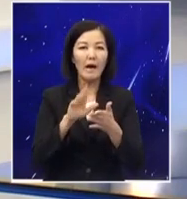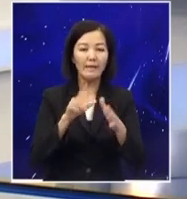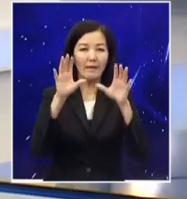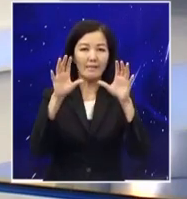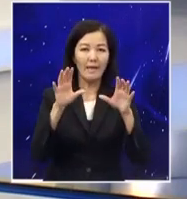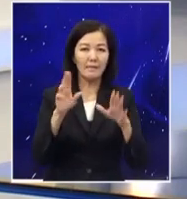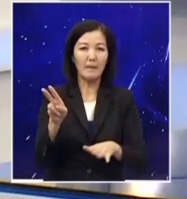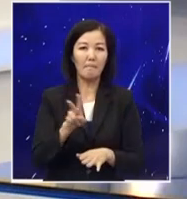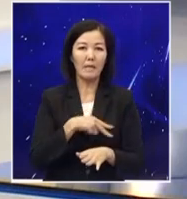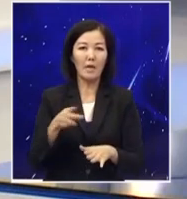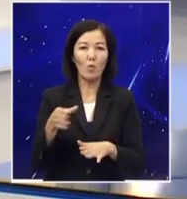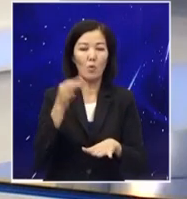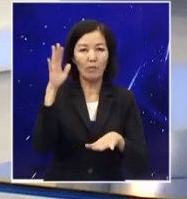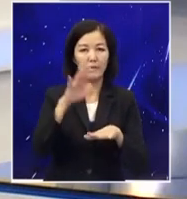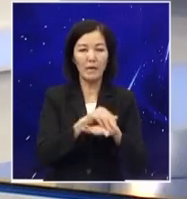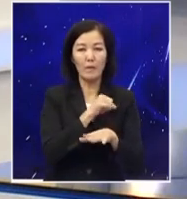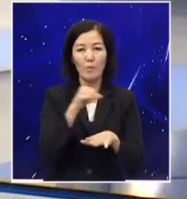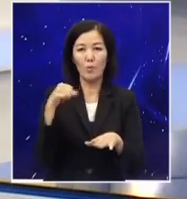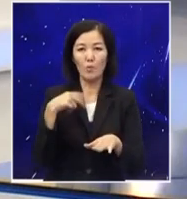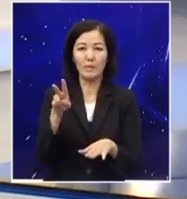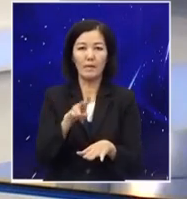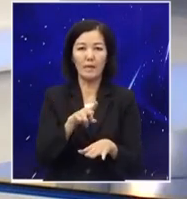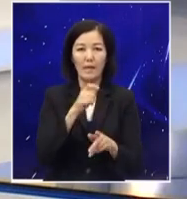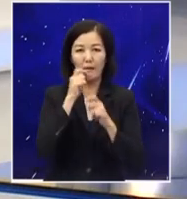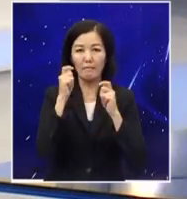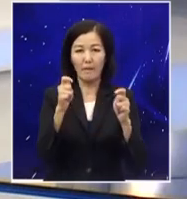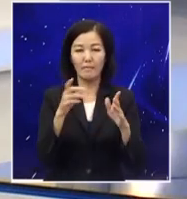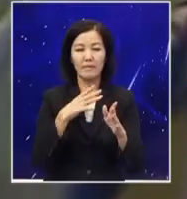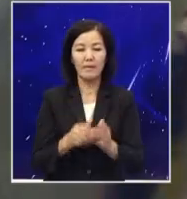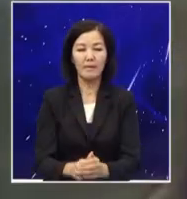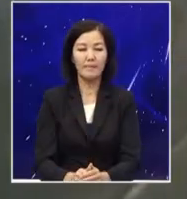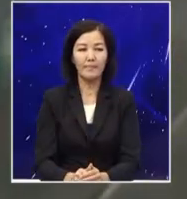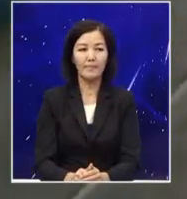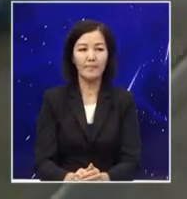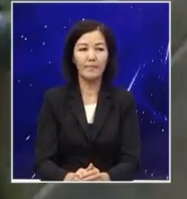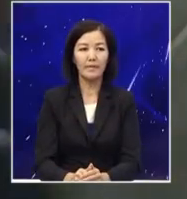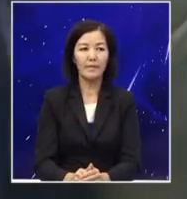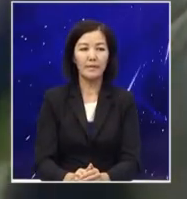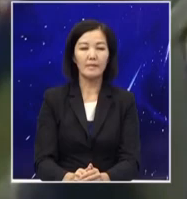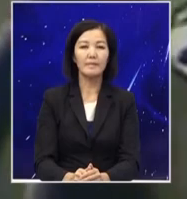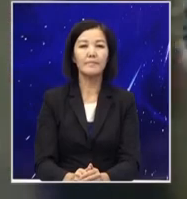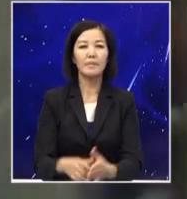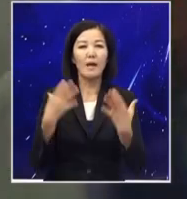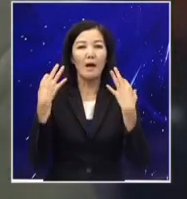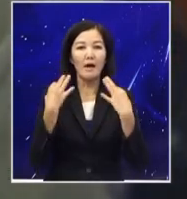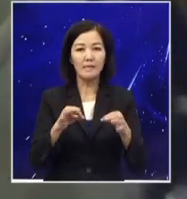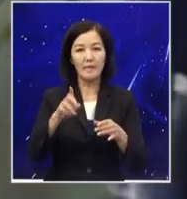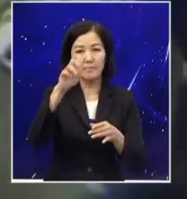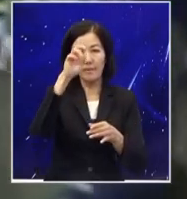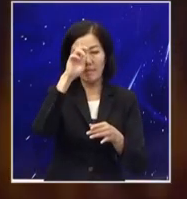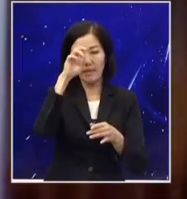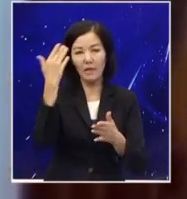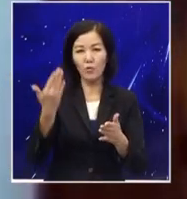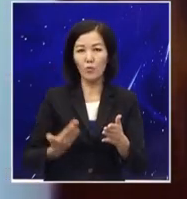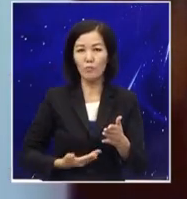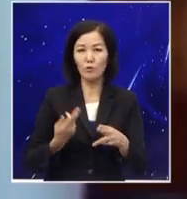арнайы медалін облыс әкімі кеуделеріне тағып, жеке-жеке табыстады. ешкімге бойысынбай азат болып тірлік кешуден асқан